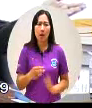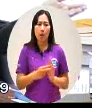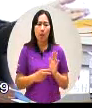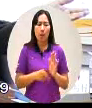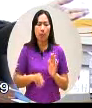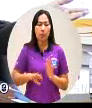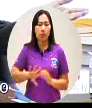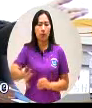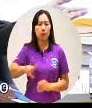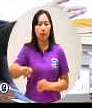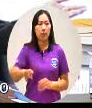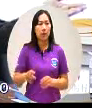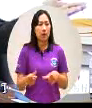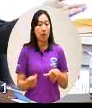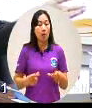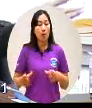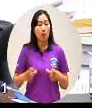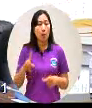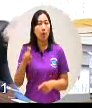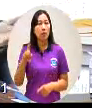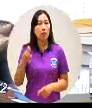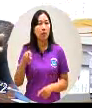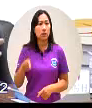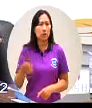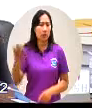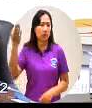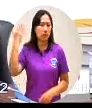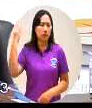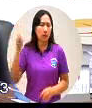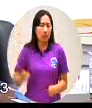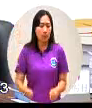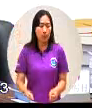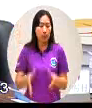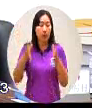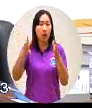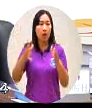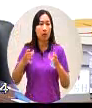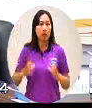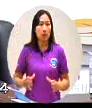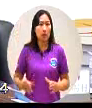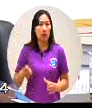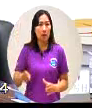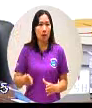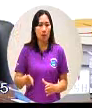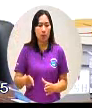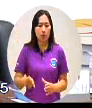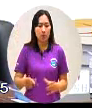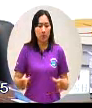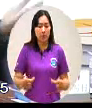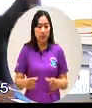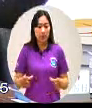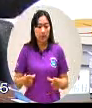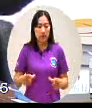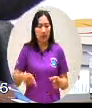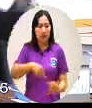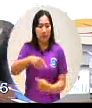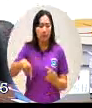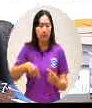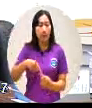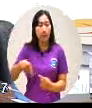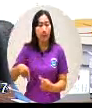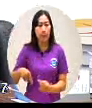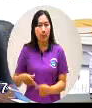移转啊，建蔽率的移转，哦，较早咱过去大楼咧起。啊，有容积移转，我即马有一座拄啊，